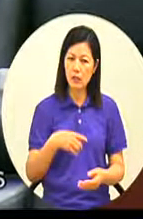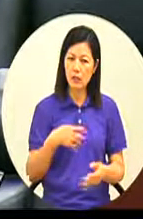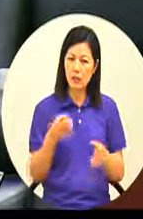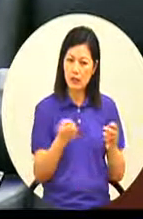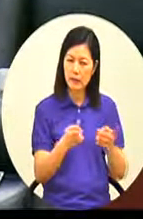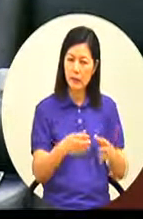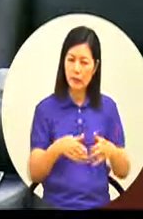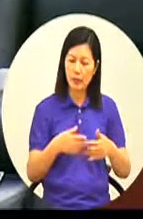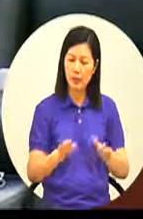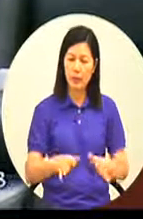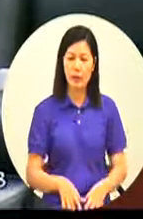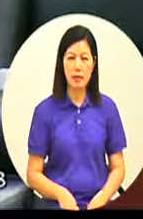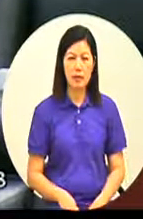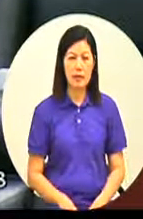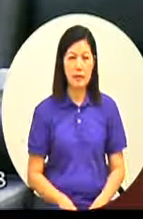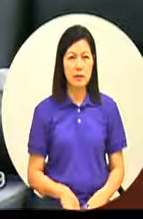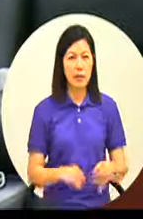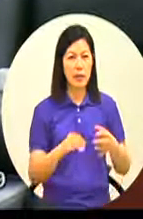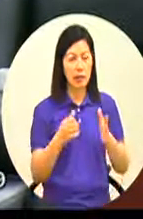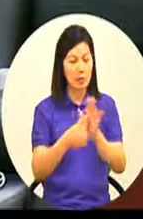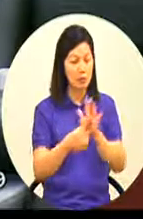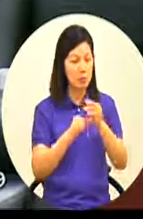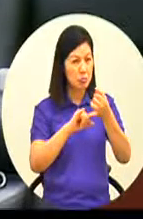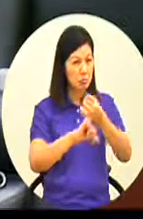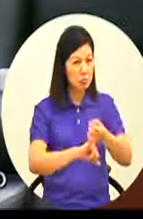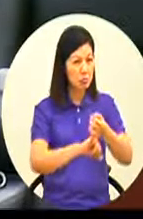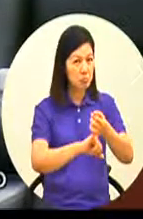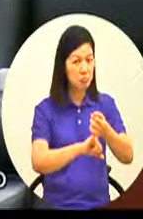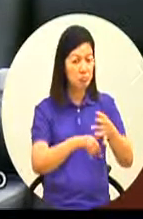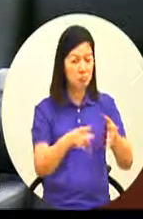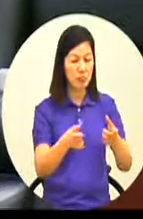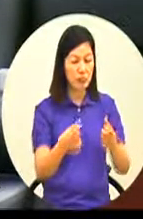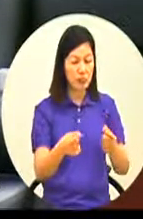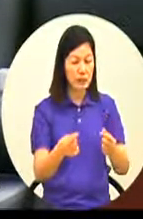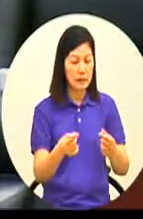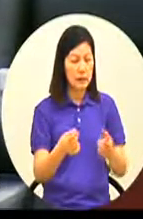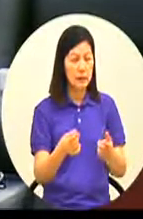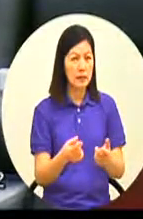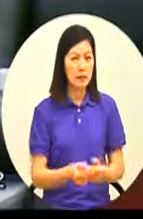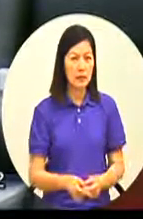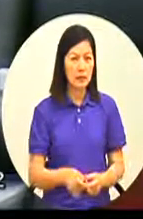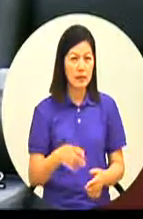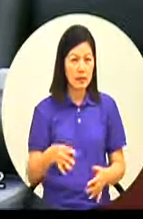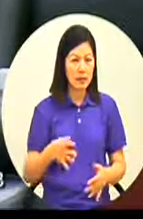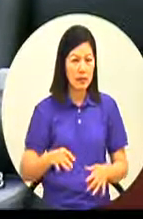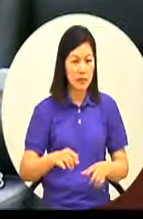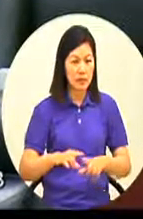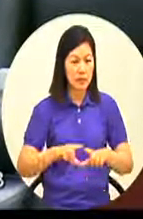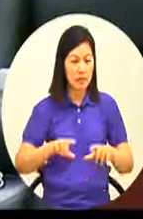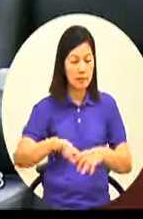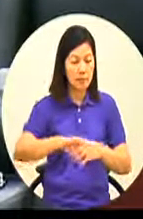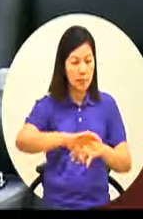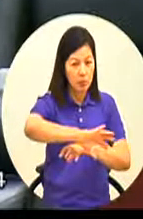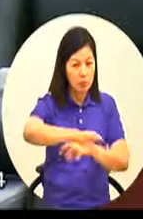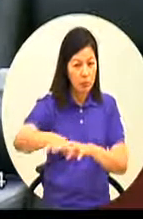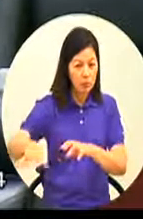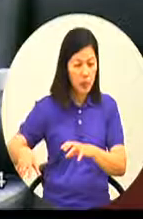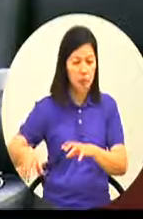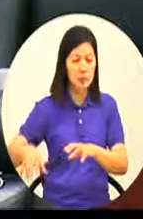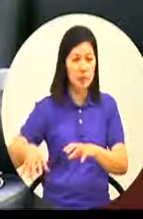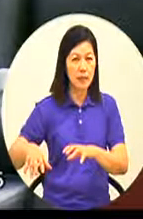妹室的缔结姐妹室？其实我们现在应该哦，要广交东协还是南亚这些国